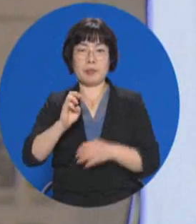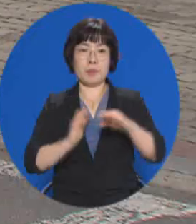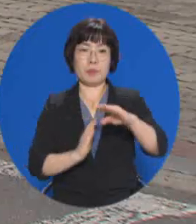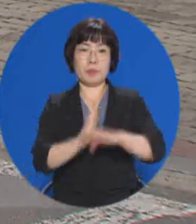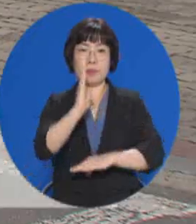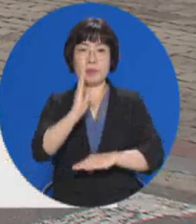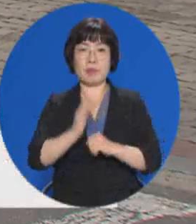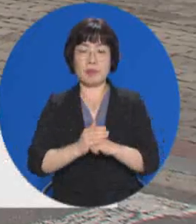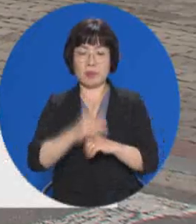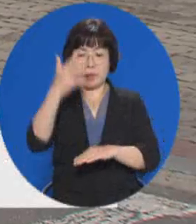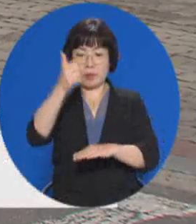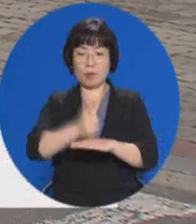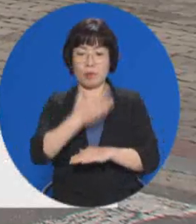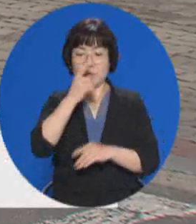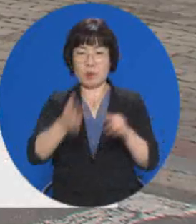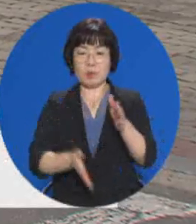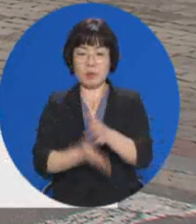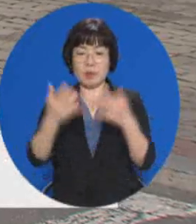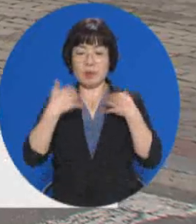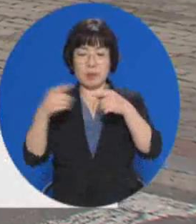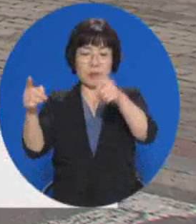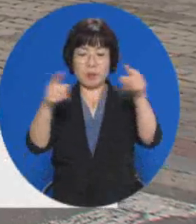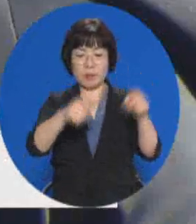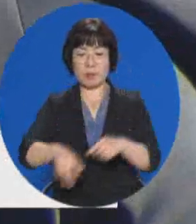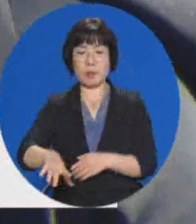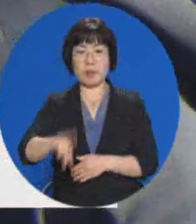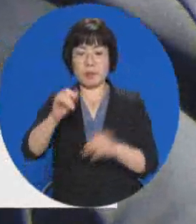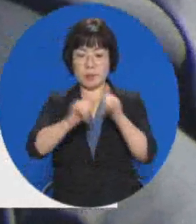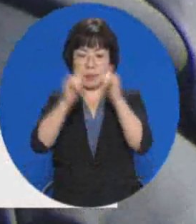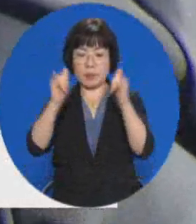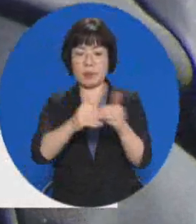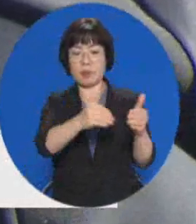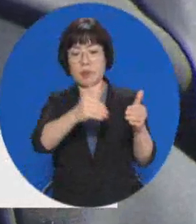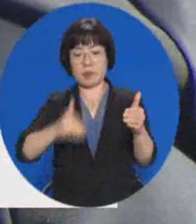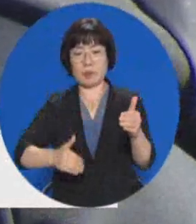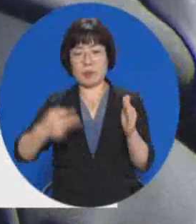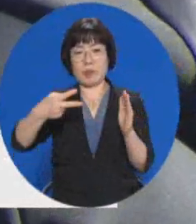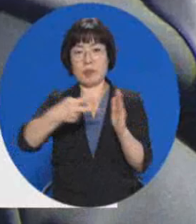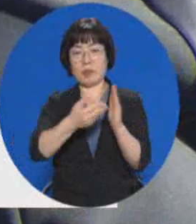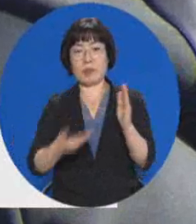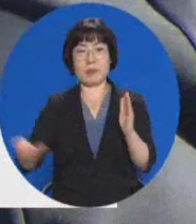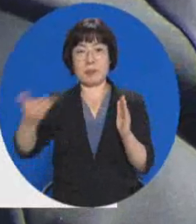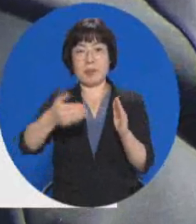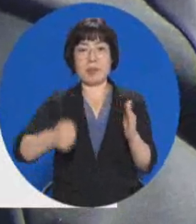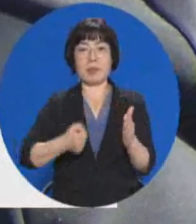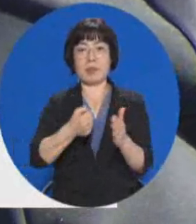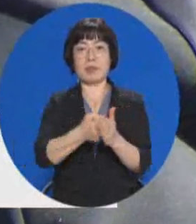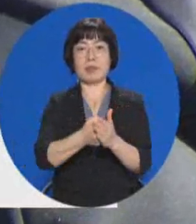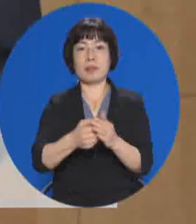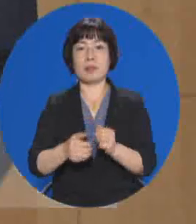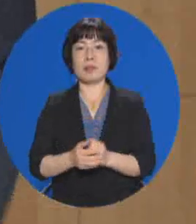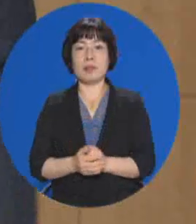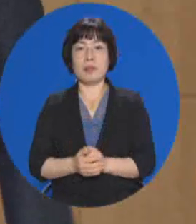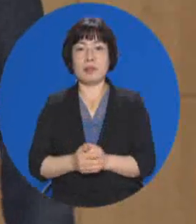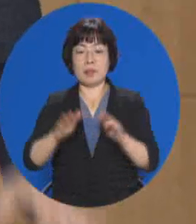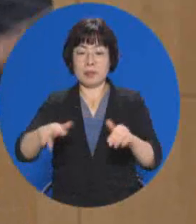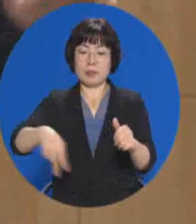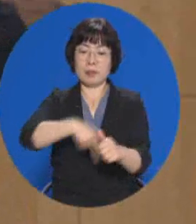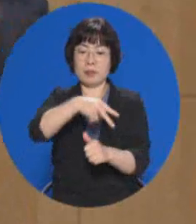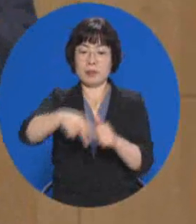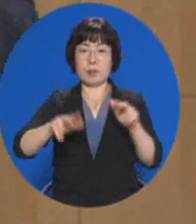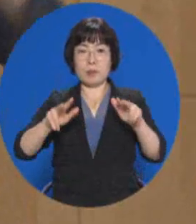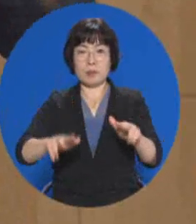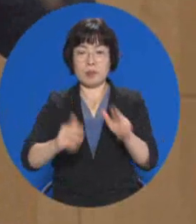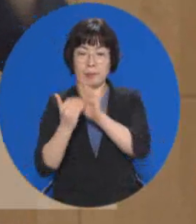넘어서자 결국 순천시는 전국에서 처음으로 사회적 거리 두기를 2단계로 격상하기로 했습니다. 이 상황을